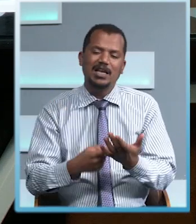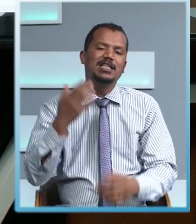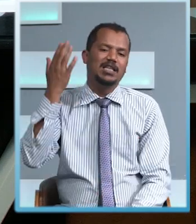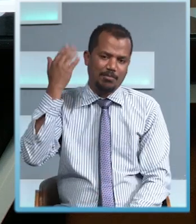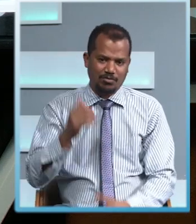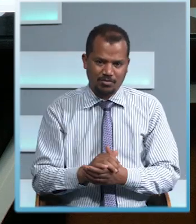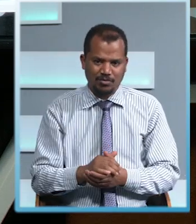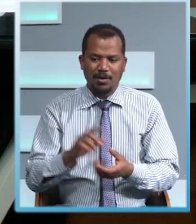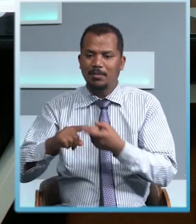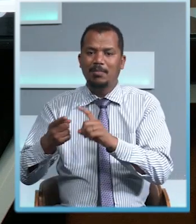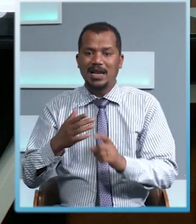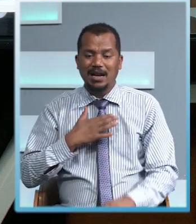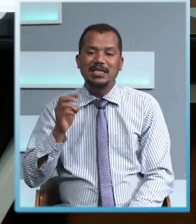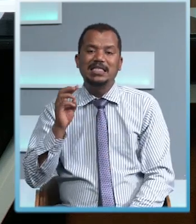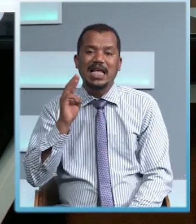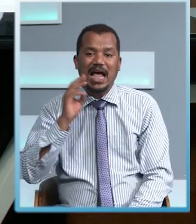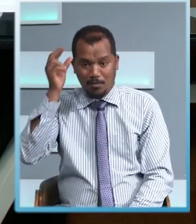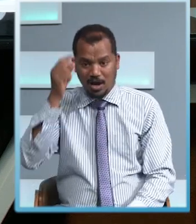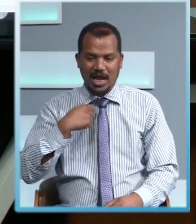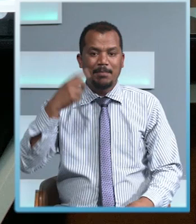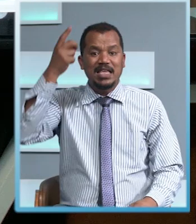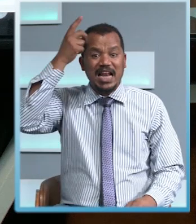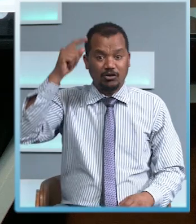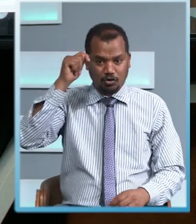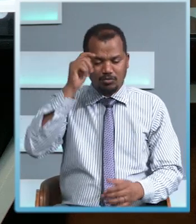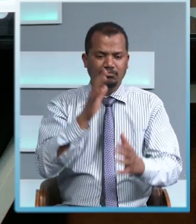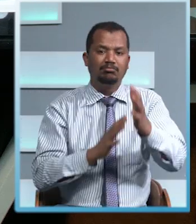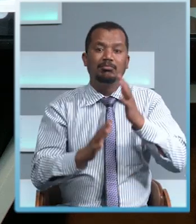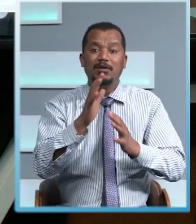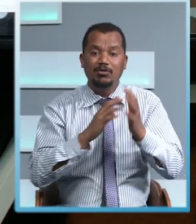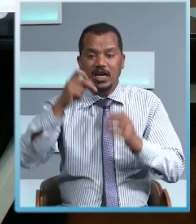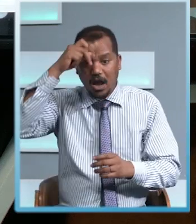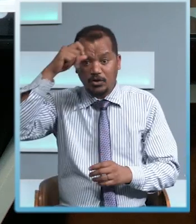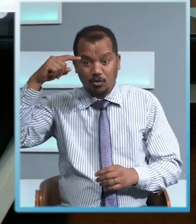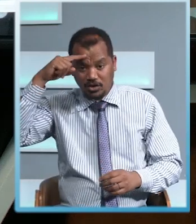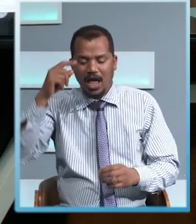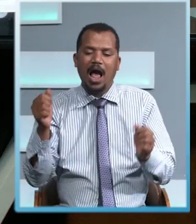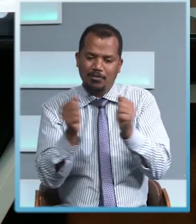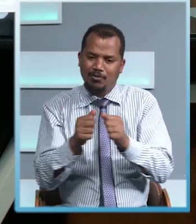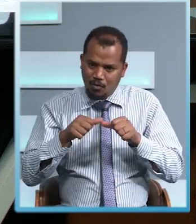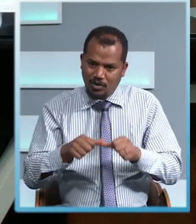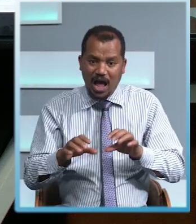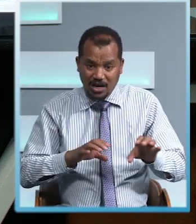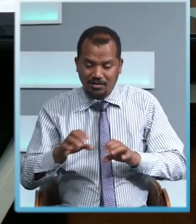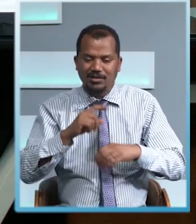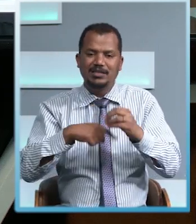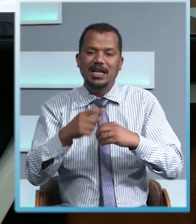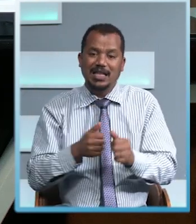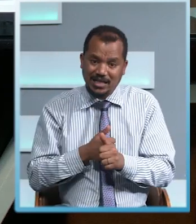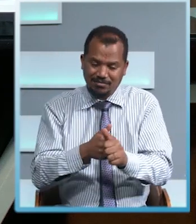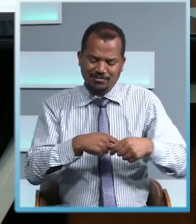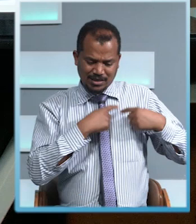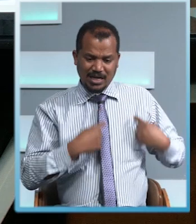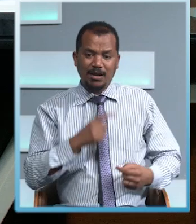ያዘጋጀናቸው ዜናዎች እነዚህ ነበሩ። ባልደረባዬ ሰርካለም ቦጋለና እኔም ይድነቃቸው ተሾመ በመልክት ቋንቋ ዳዊት ጎሴ አብሮን ቆይታ